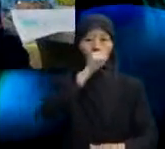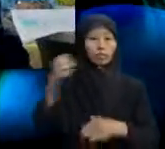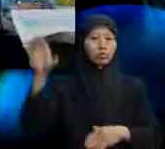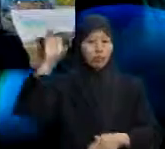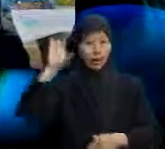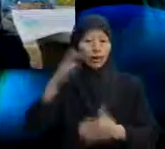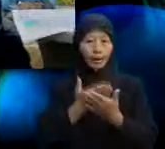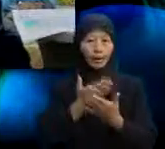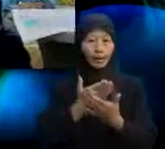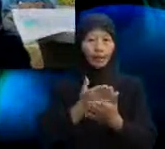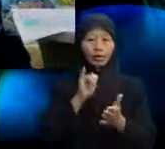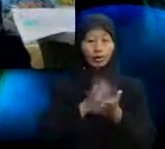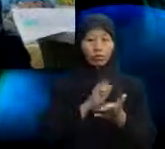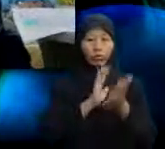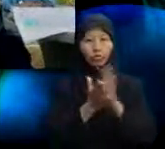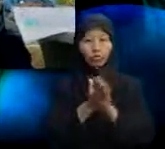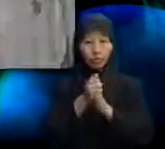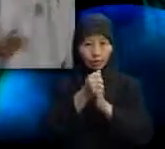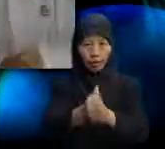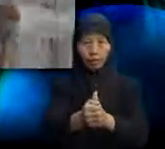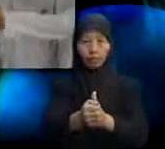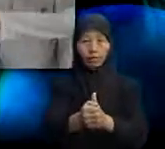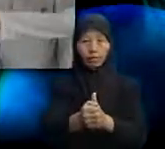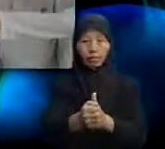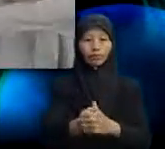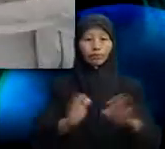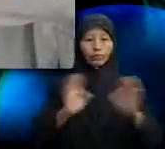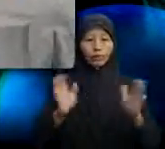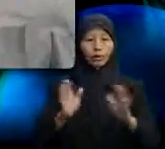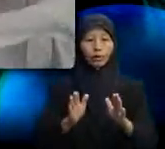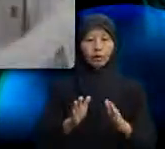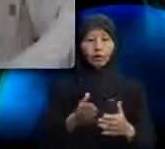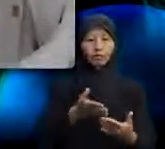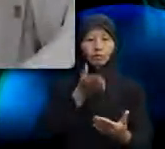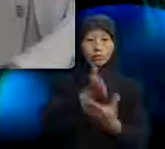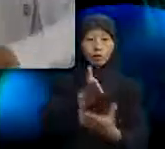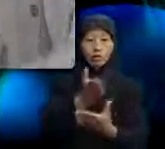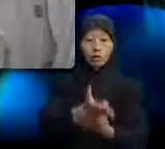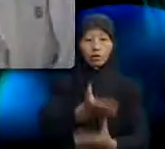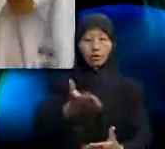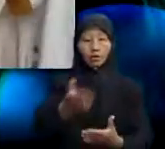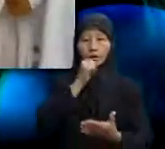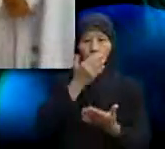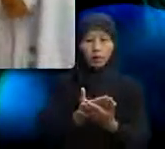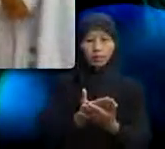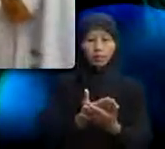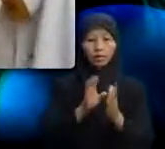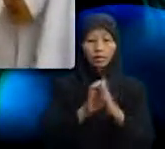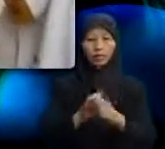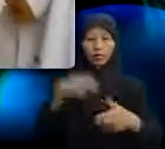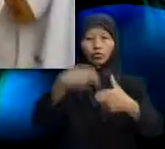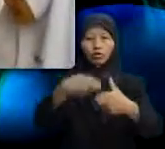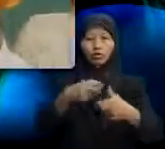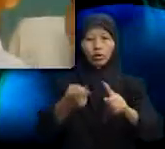ia amat penting sebagai panduan kita. Elakkan diri daripada melakukan perkara-perkara buruk atau